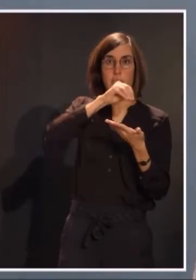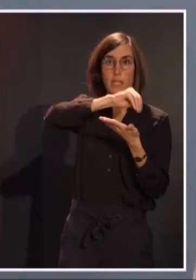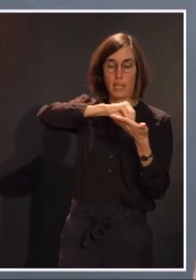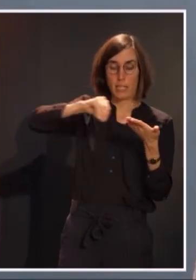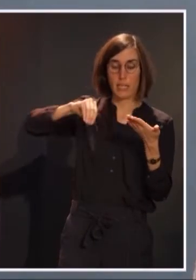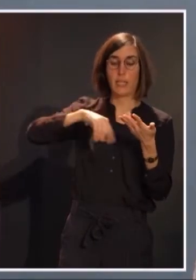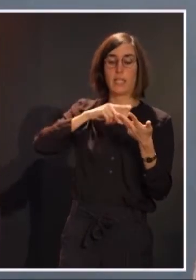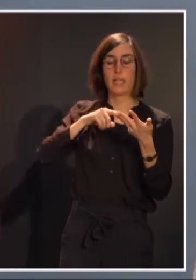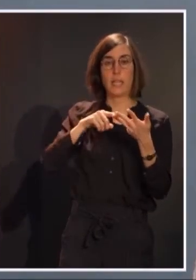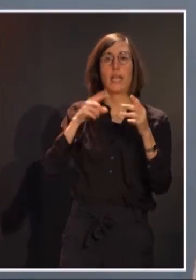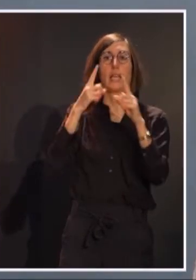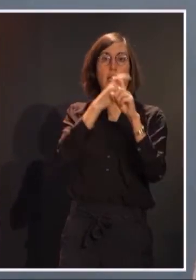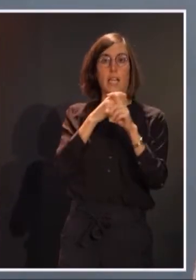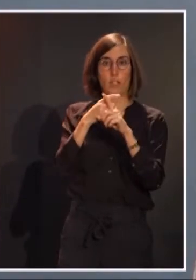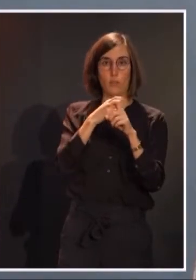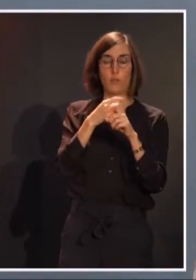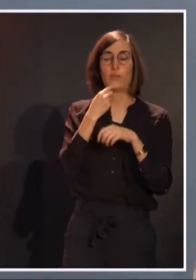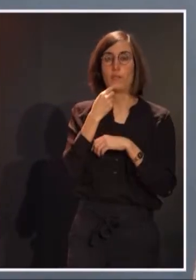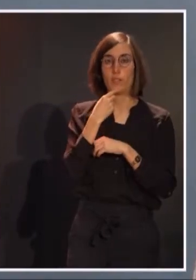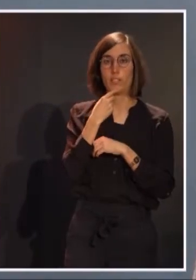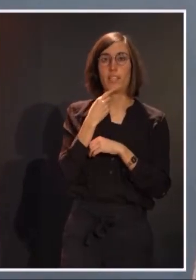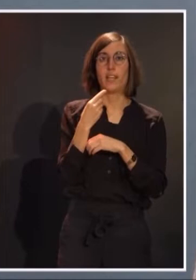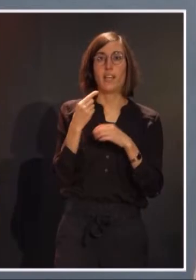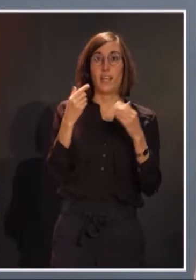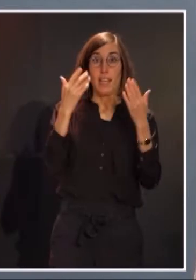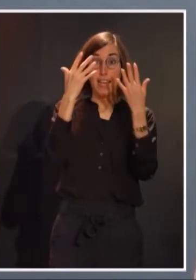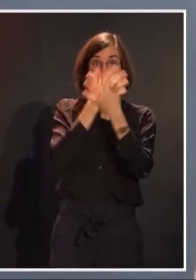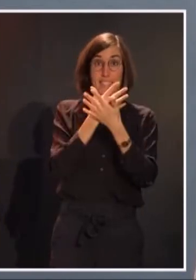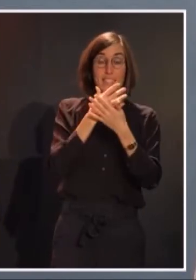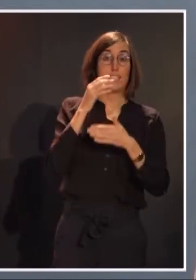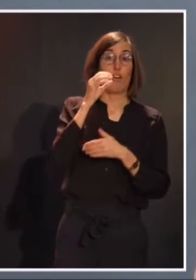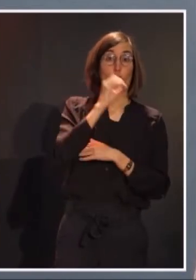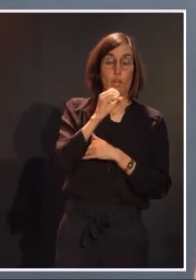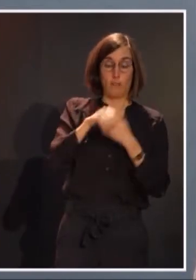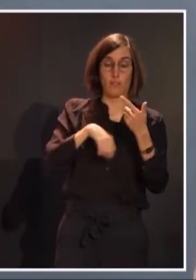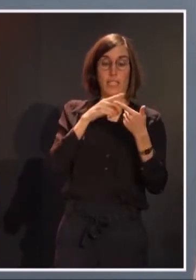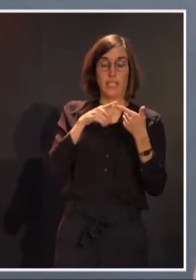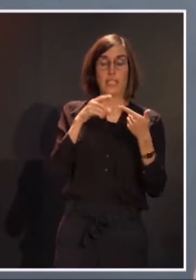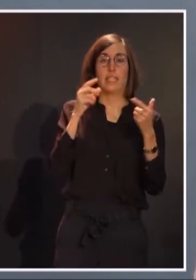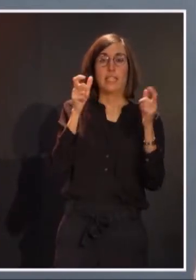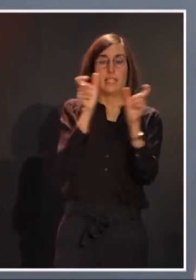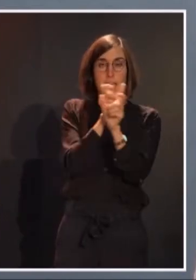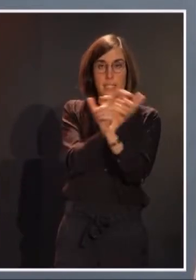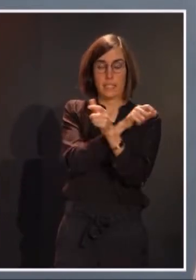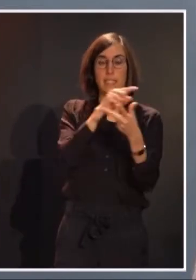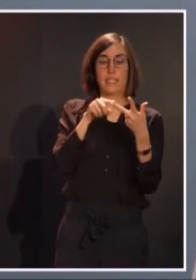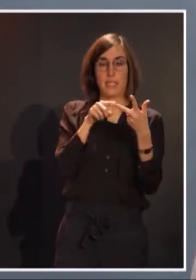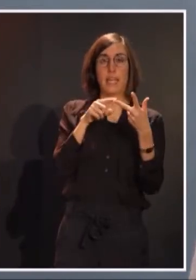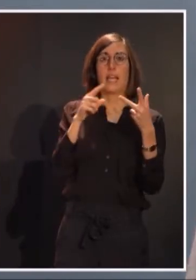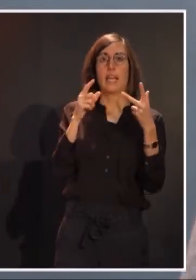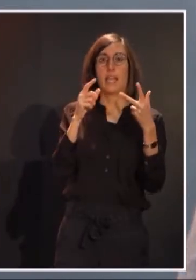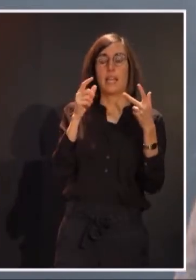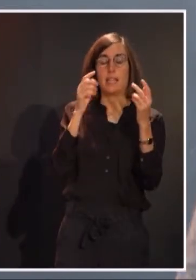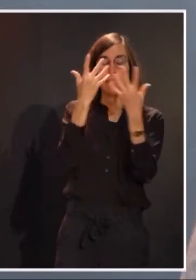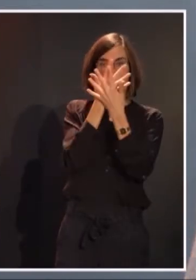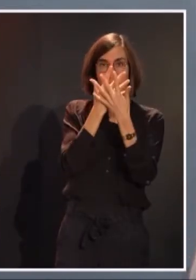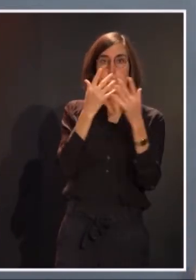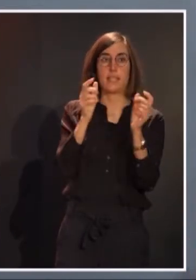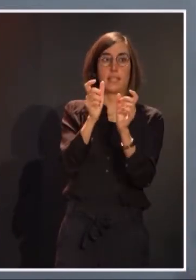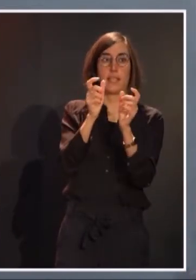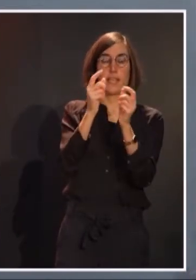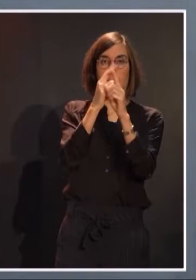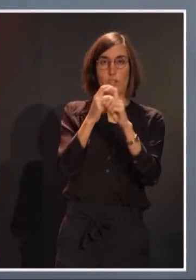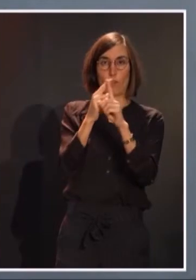dyslexie, dysorthographie et dyscalculie. Mais ce qui est important de noter, c'est qu'au moment de l'entretien avec Eva, au moment de la